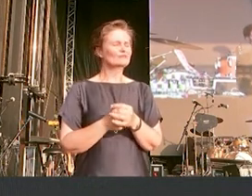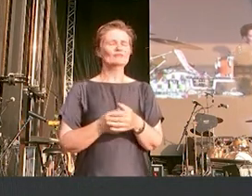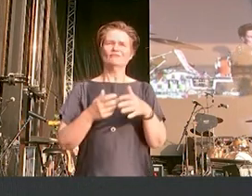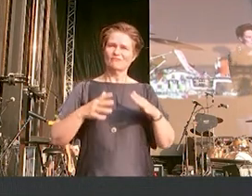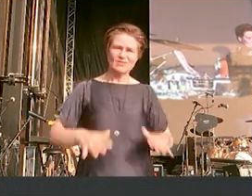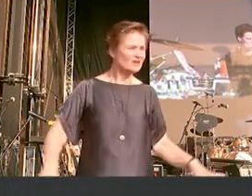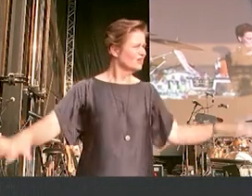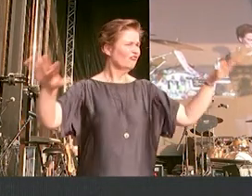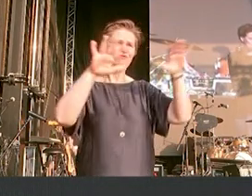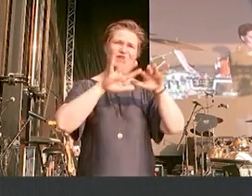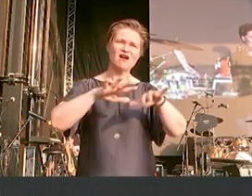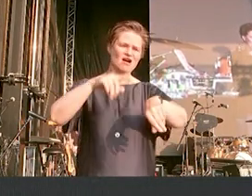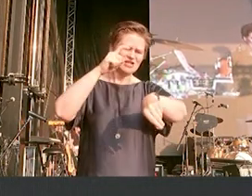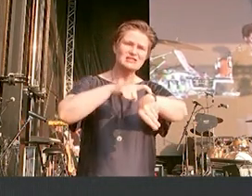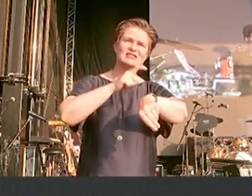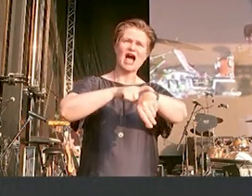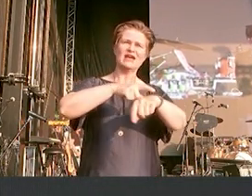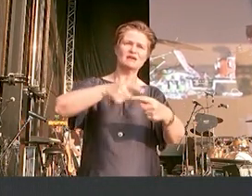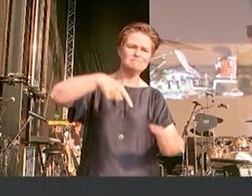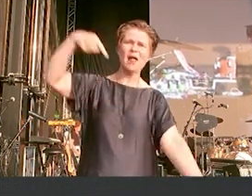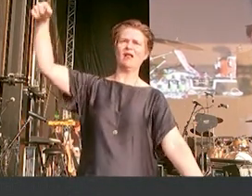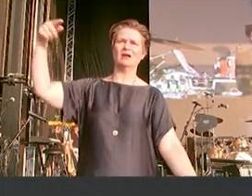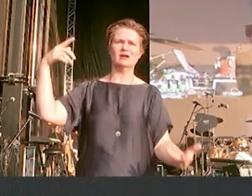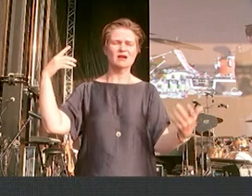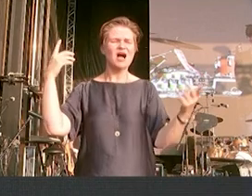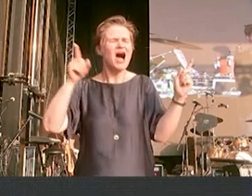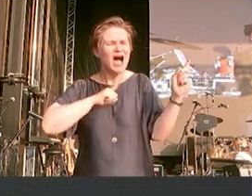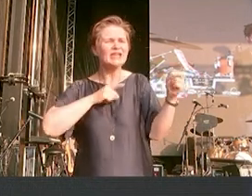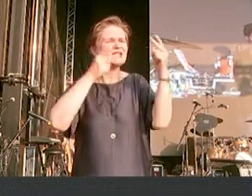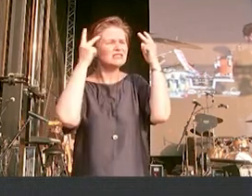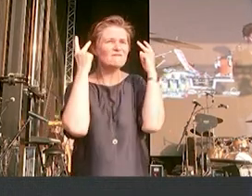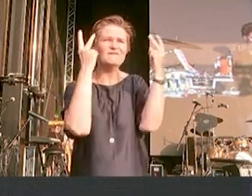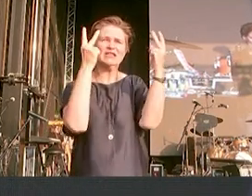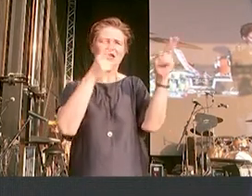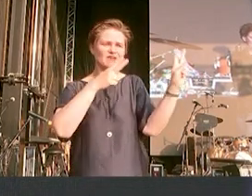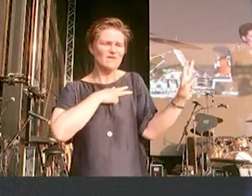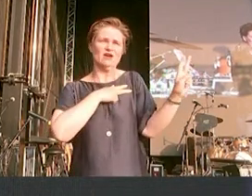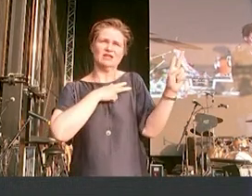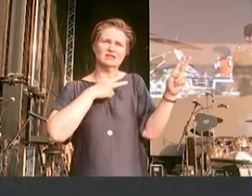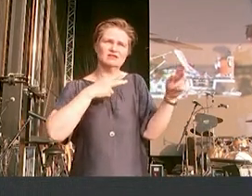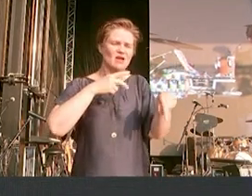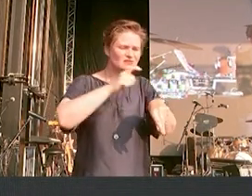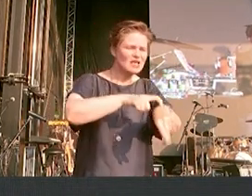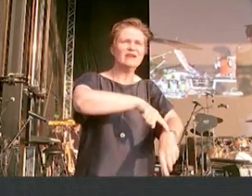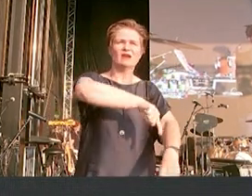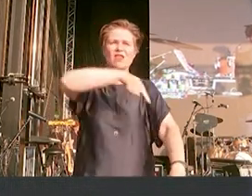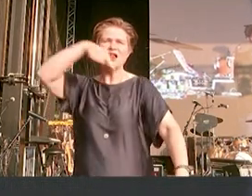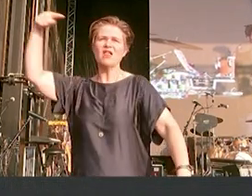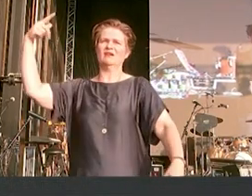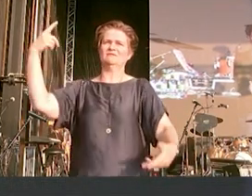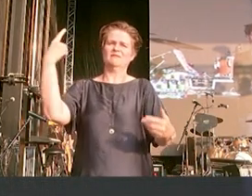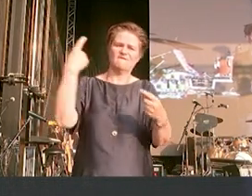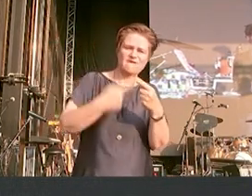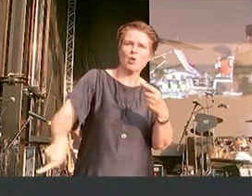Wir verlieren Zeit, die wir für das brauchen, was wirklich wichtig ist. Wir verlieren Zeit, die wir uns mit